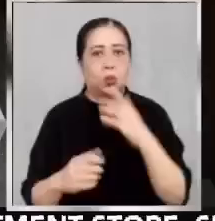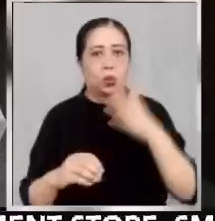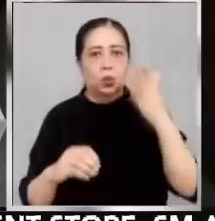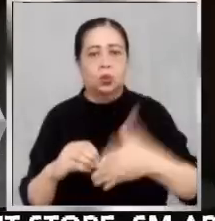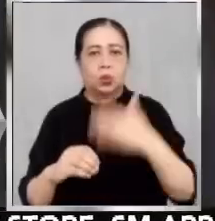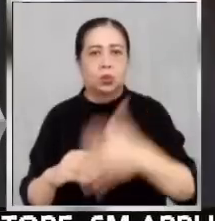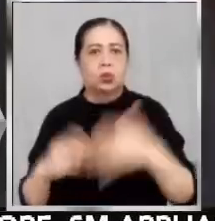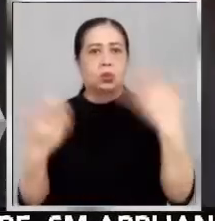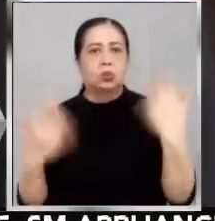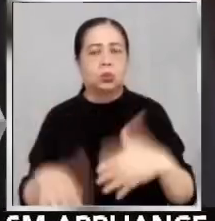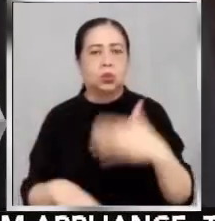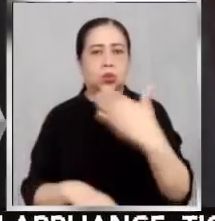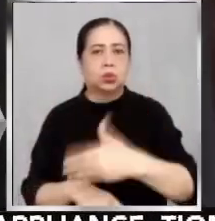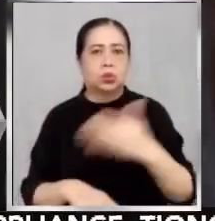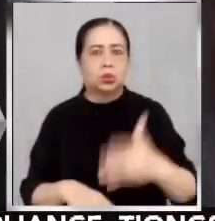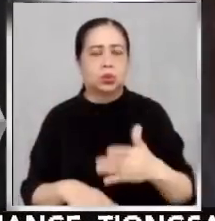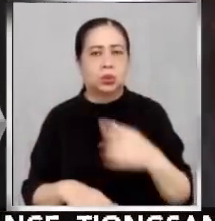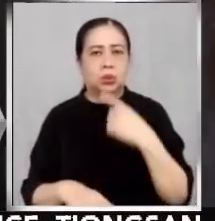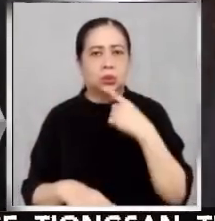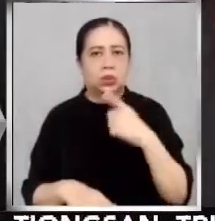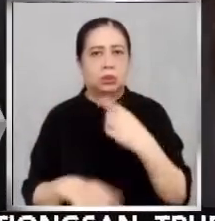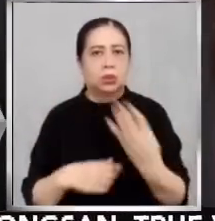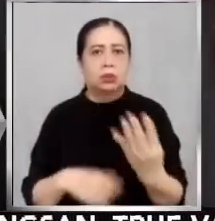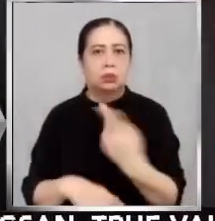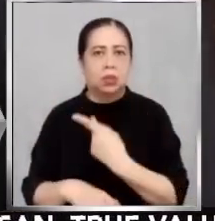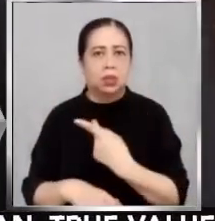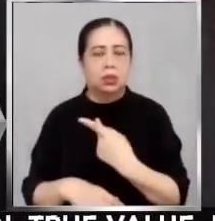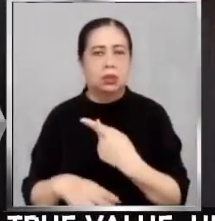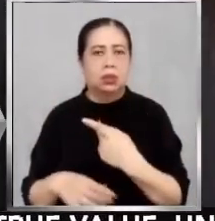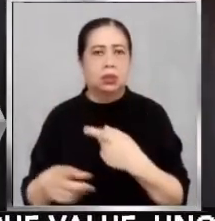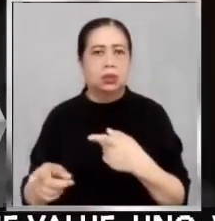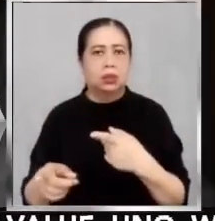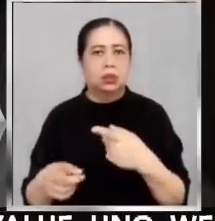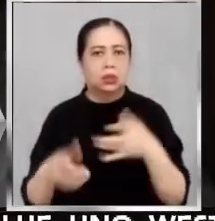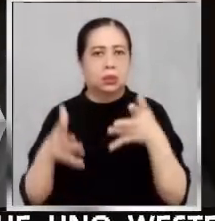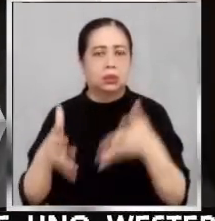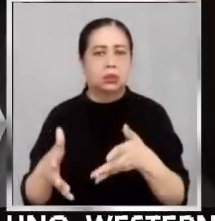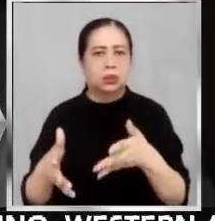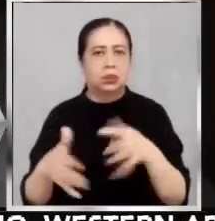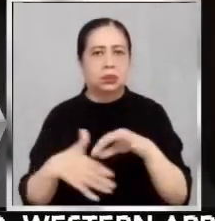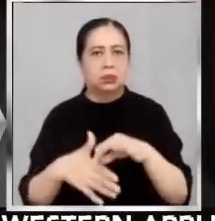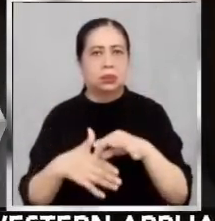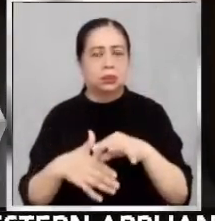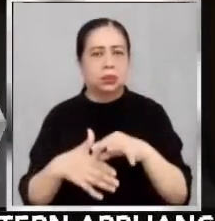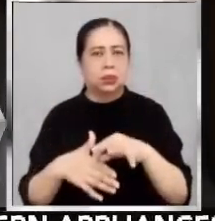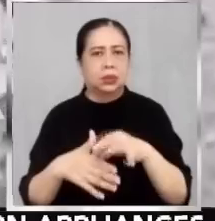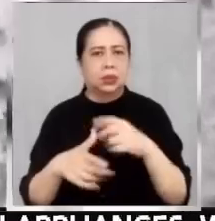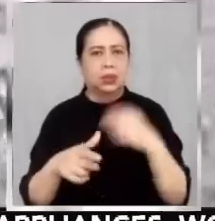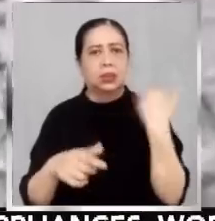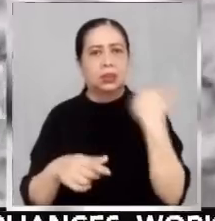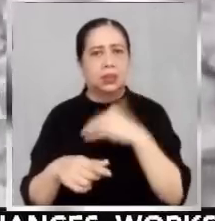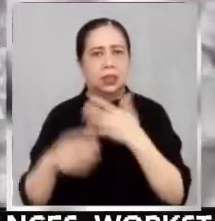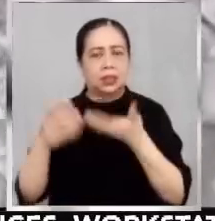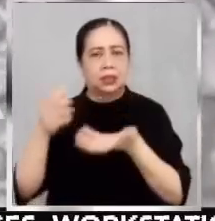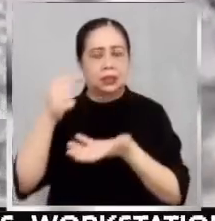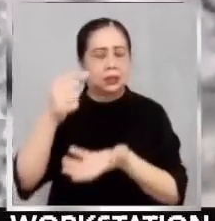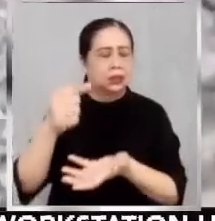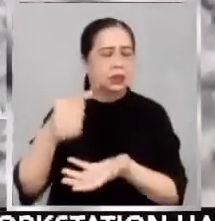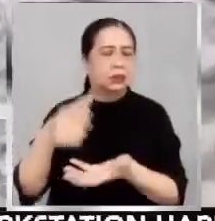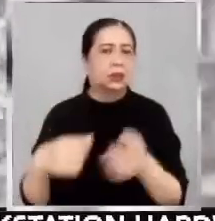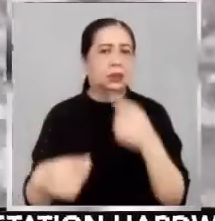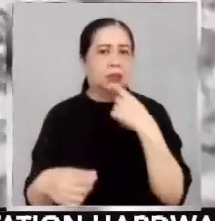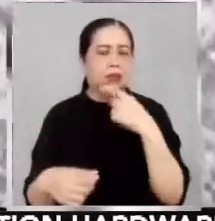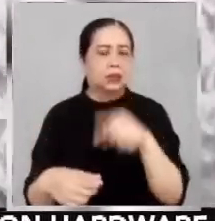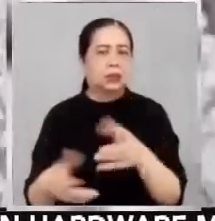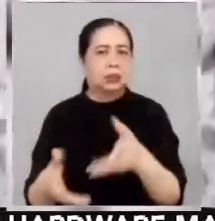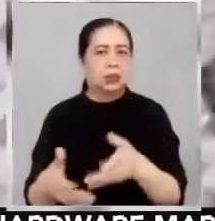kinatay na daw yung aso. Sinabing ibabalik na daw nila yung mga natirang karne, tsaka yung ulo, binalik din sa amin. Sabi pa raw nila sa mga may-ari